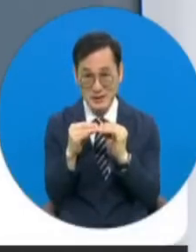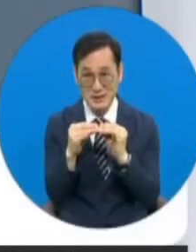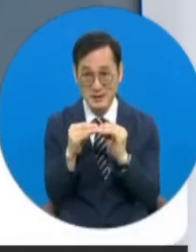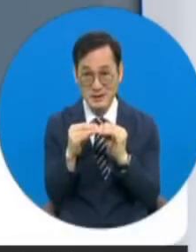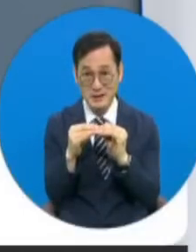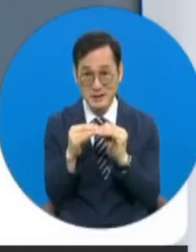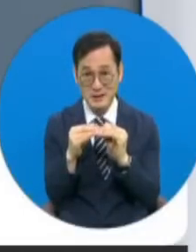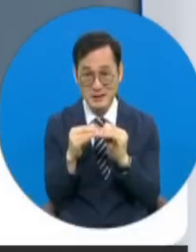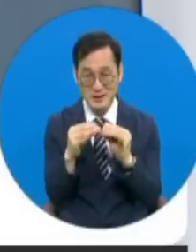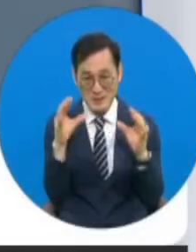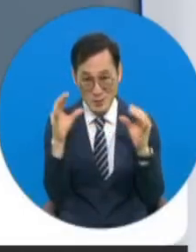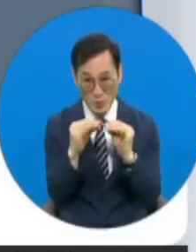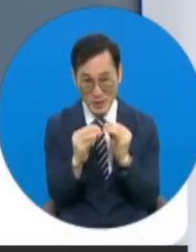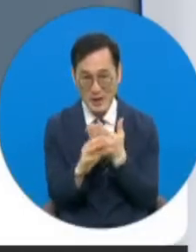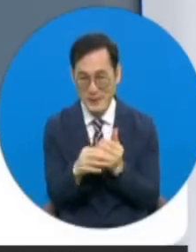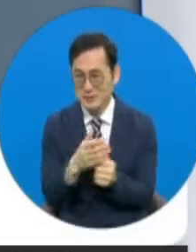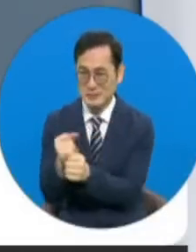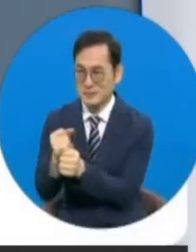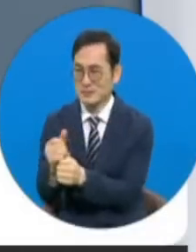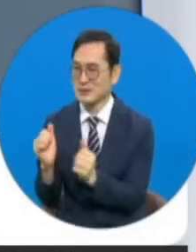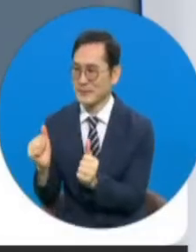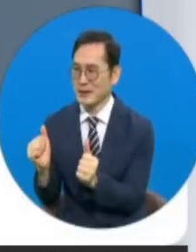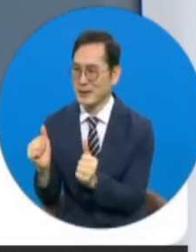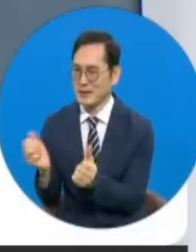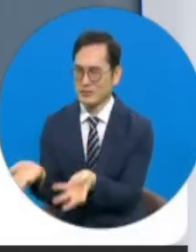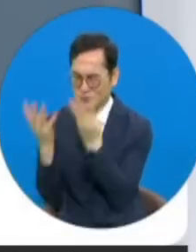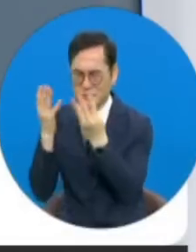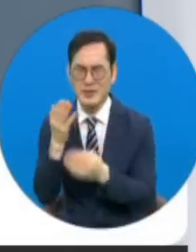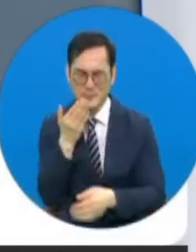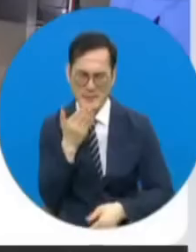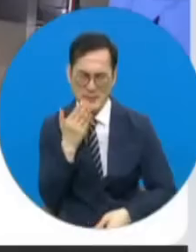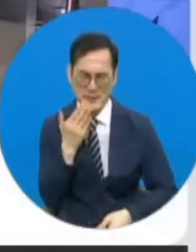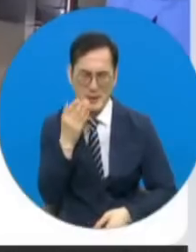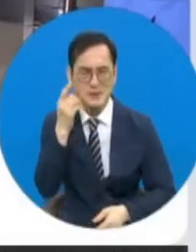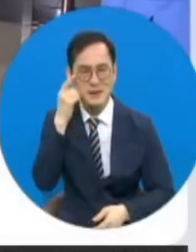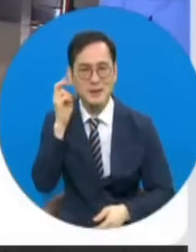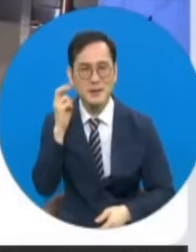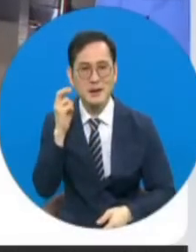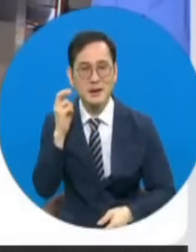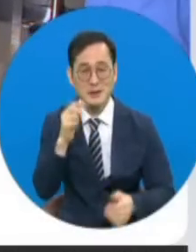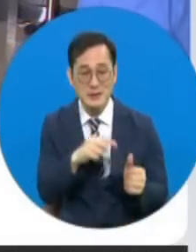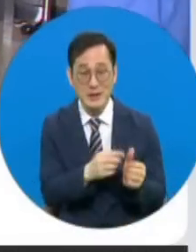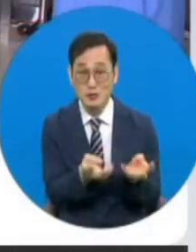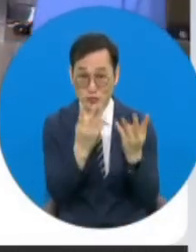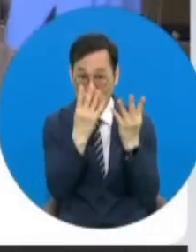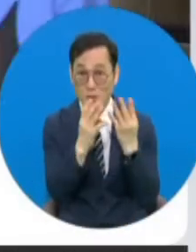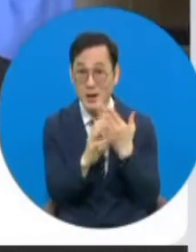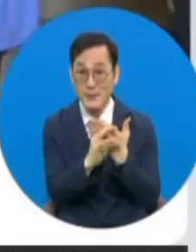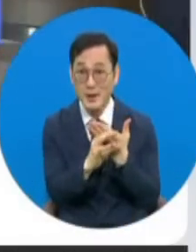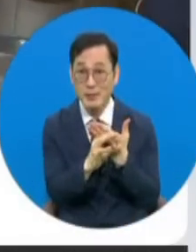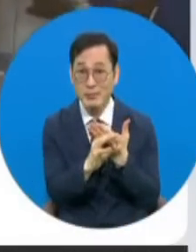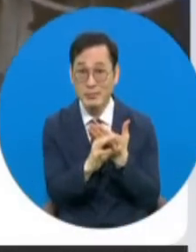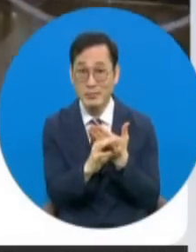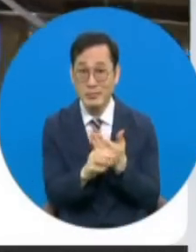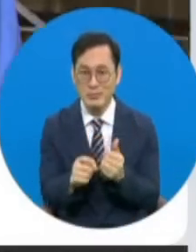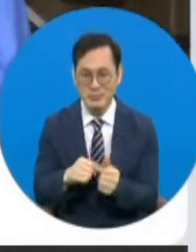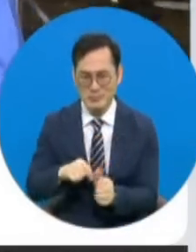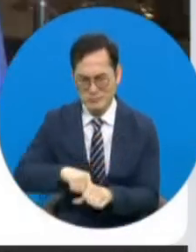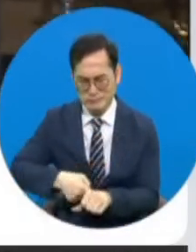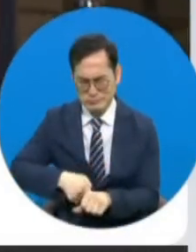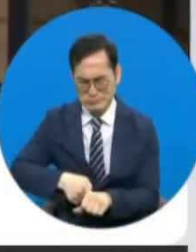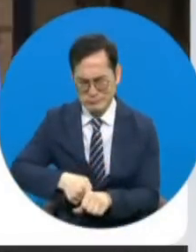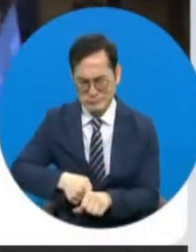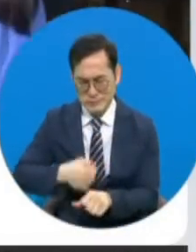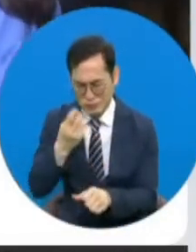가능성이 높다고 판단하지 않겠습니까 그렇게 만약 윤관석 의원 이성만 원이 구속이 되게 되면 강제수사 받으면서